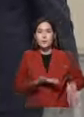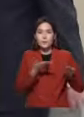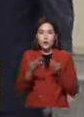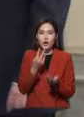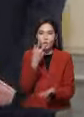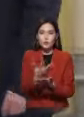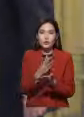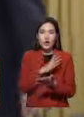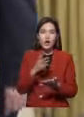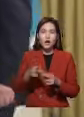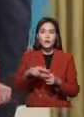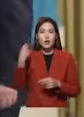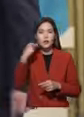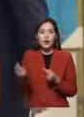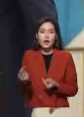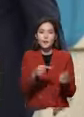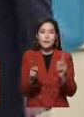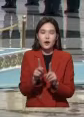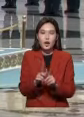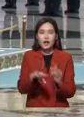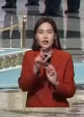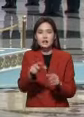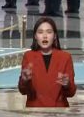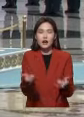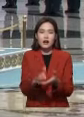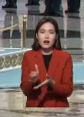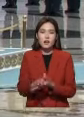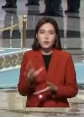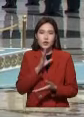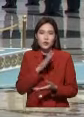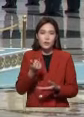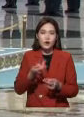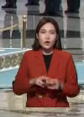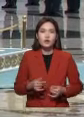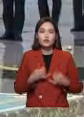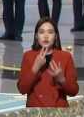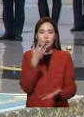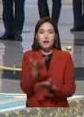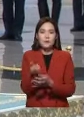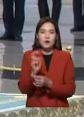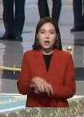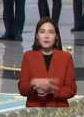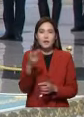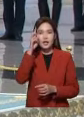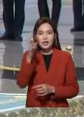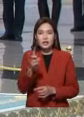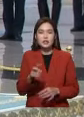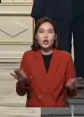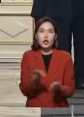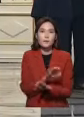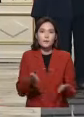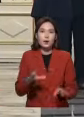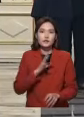Қос президент бір-біріне ресми делегация мүшелерін таныстырды. Құрмет қарауылының бастығы рапорт беріп, екі елдің әнұраны шырқалды.